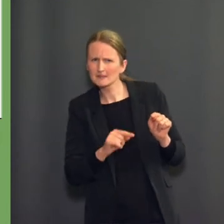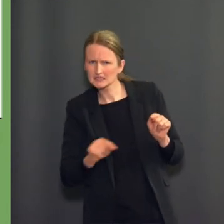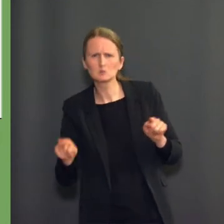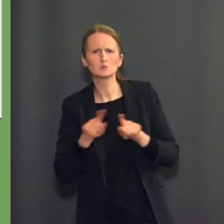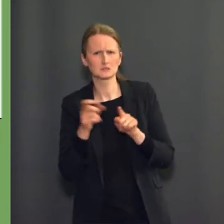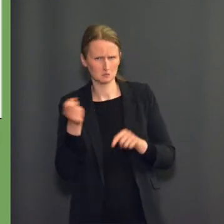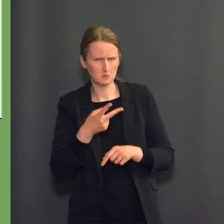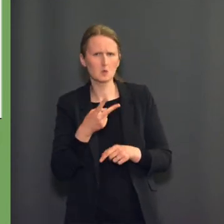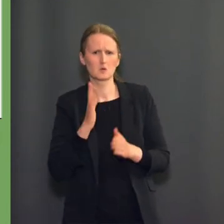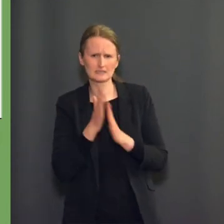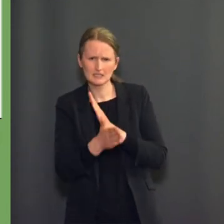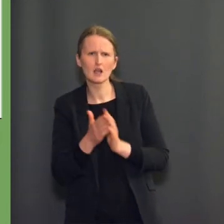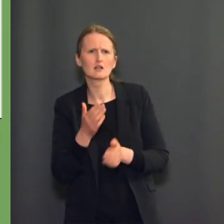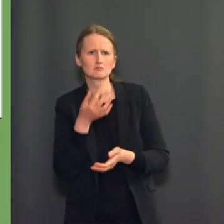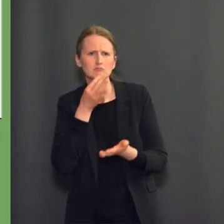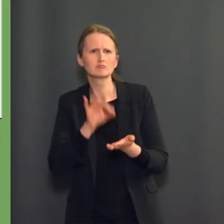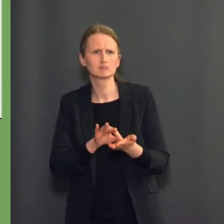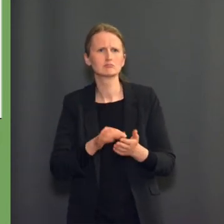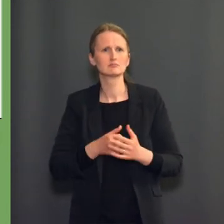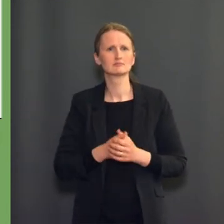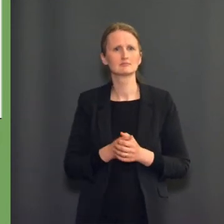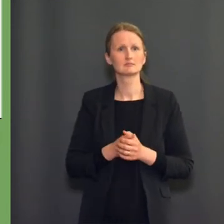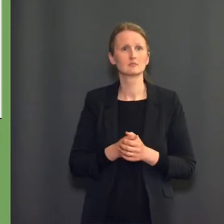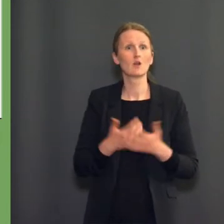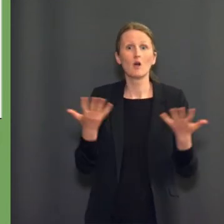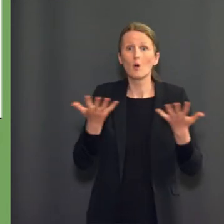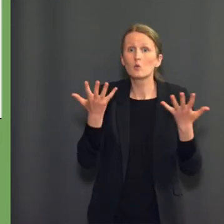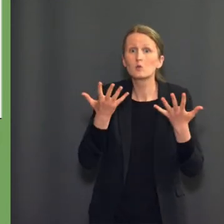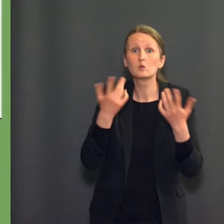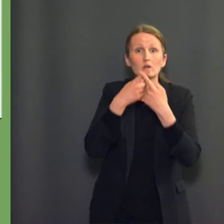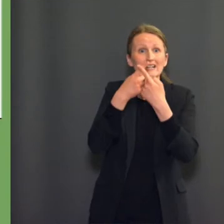La liste de ces centres se trouve sur